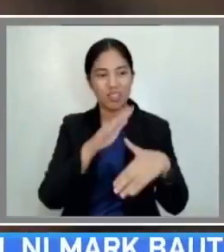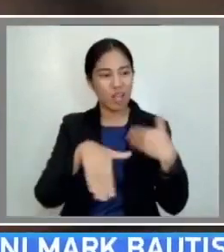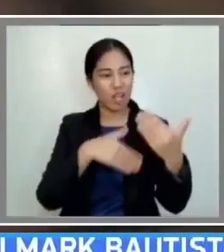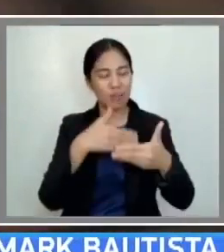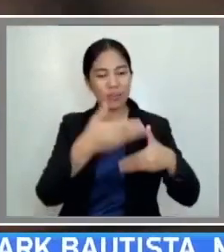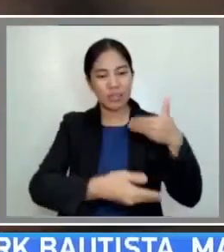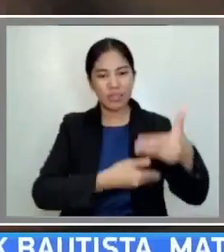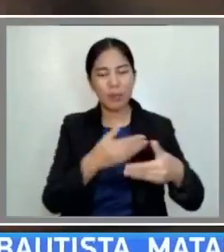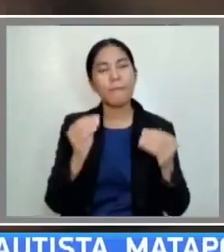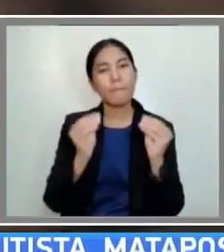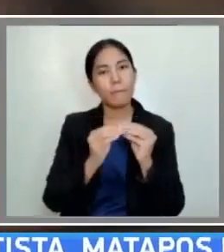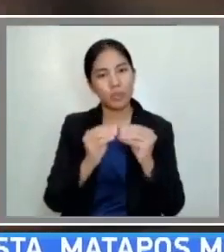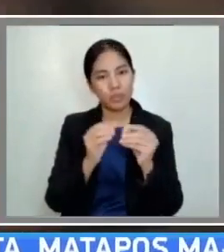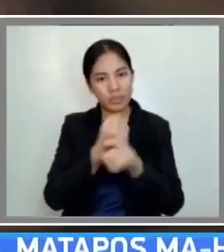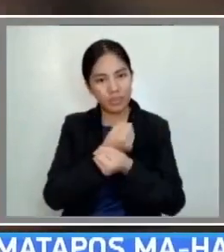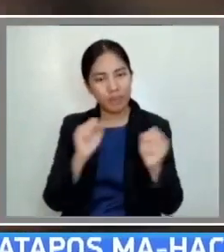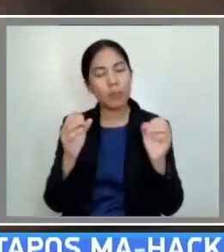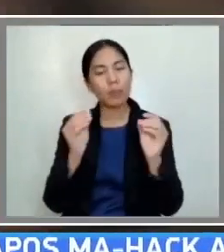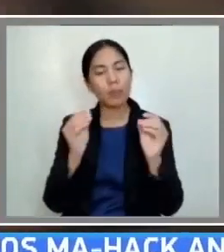epektibong serbisyo.